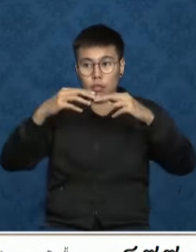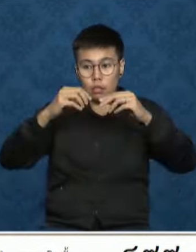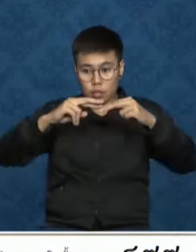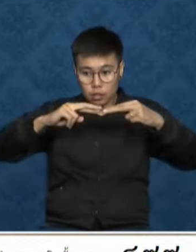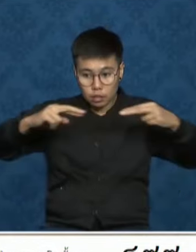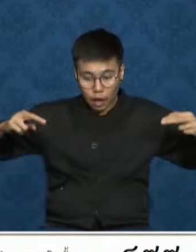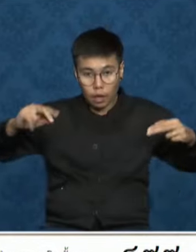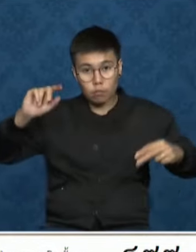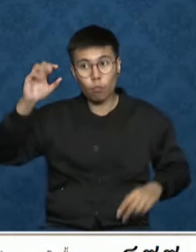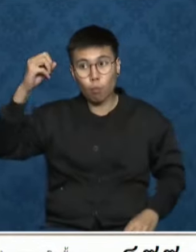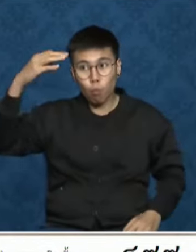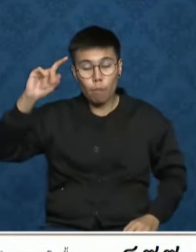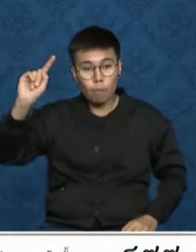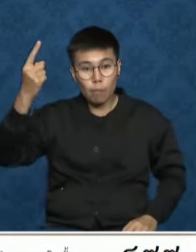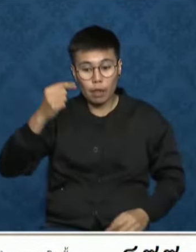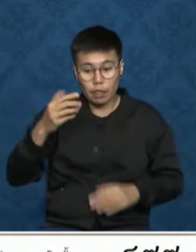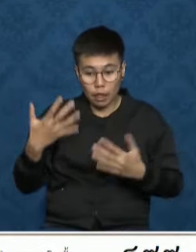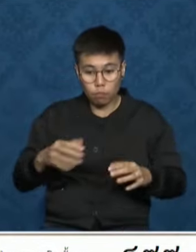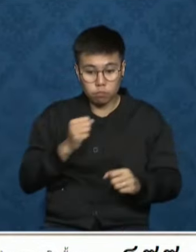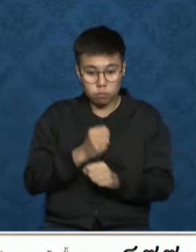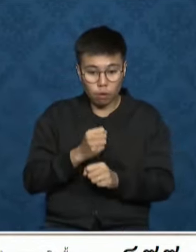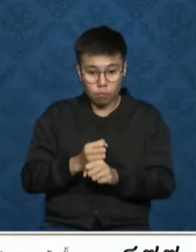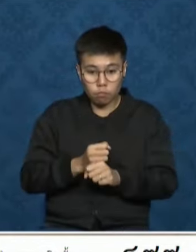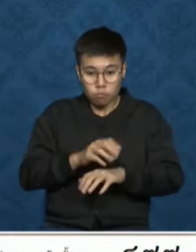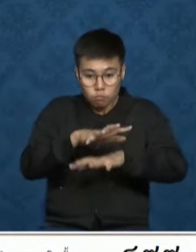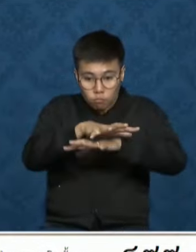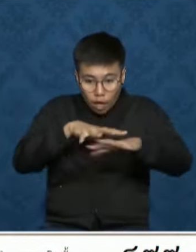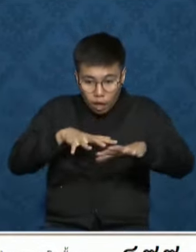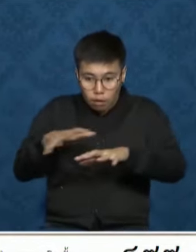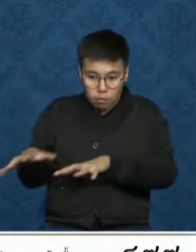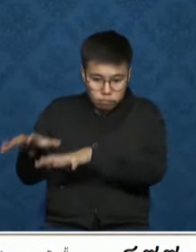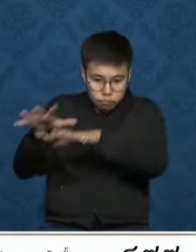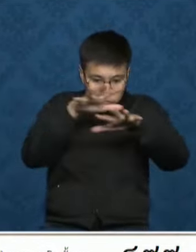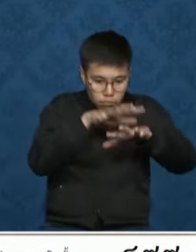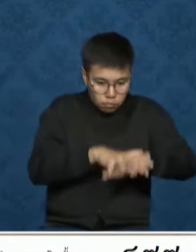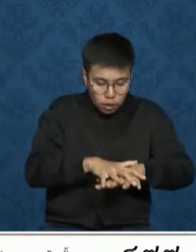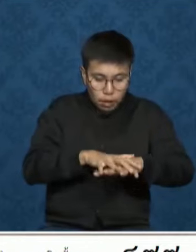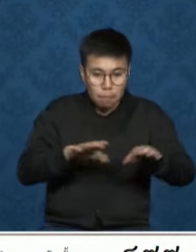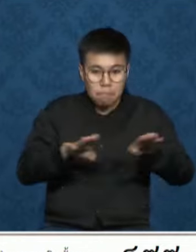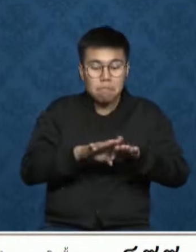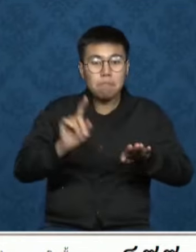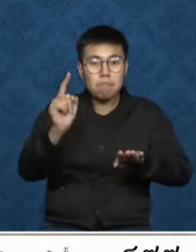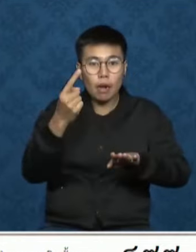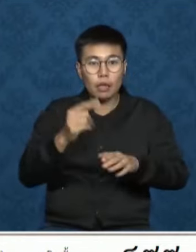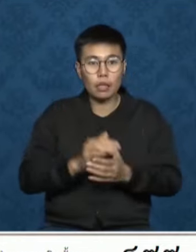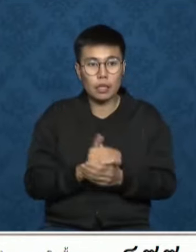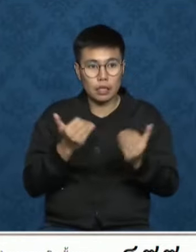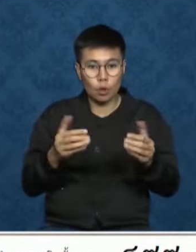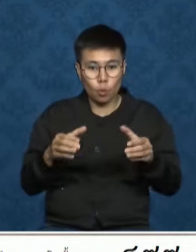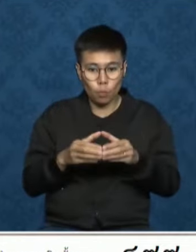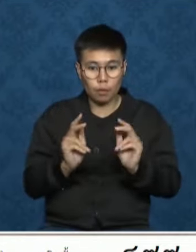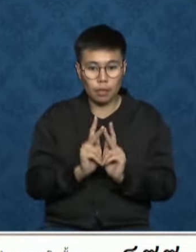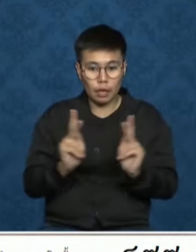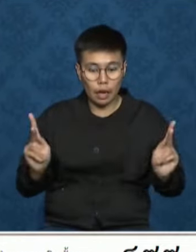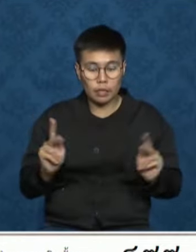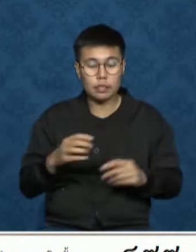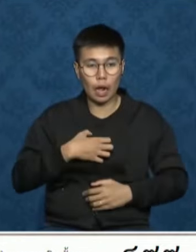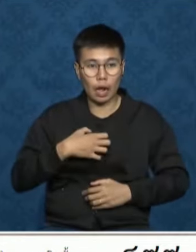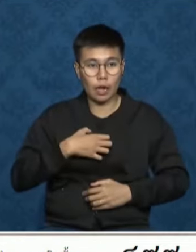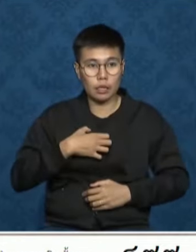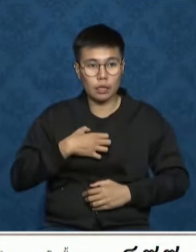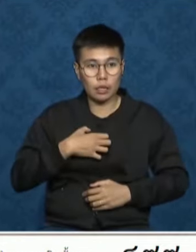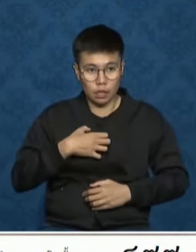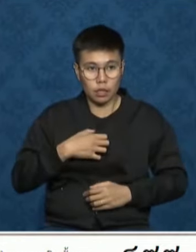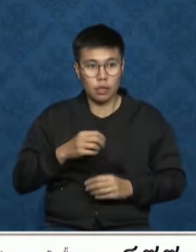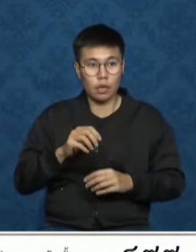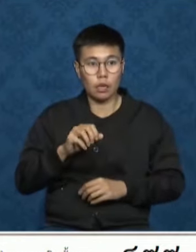ฝาตะแกงระบายนำอผมเป็วามนเป็เรทไม่เหะสมทีนี้ก็เลยมาตั้งกรมธีการวิศามันให้สัภา์แนี้ได้